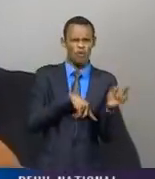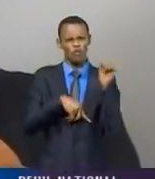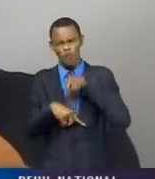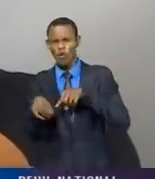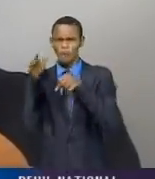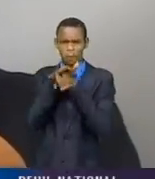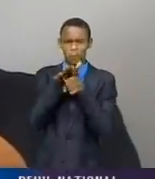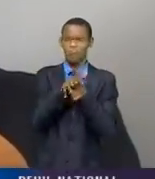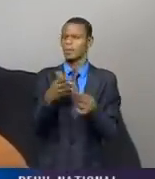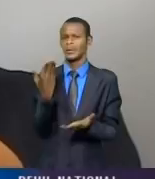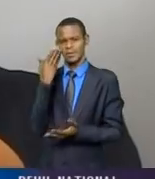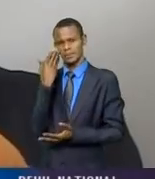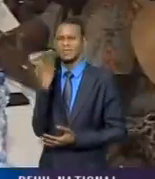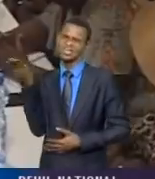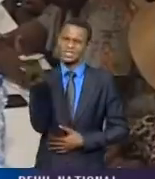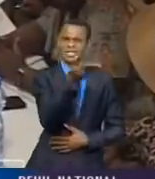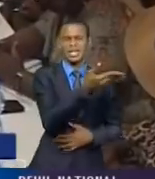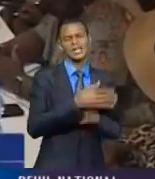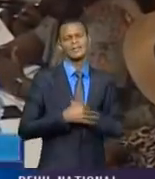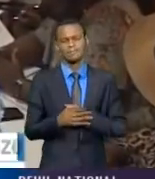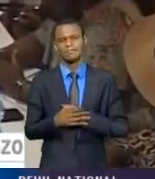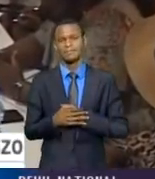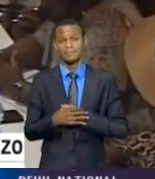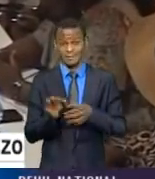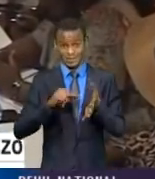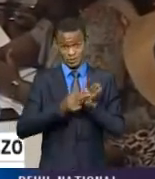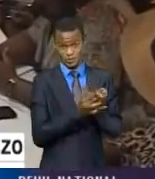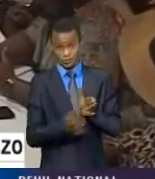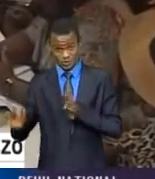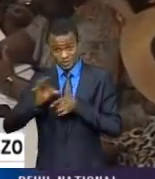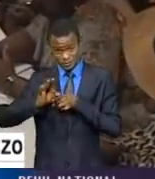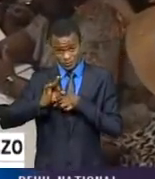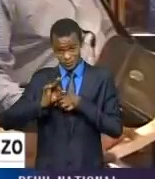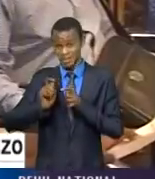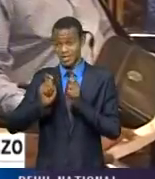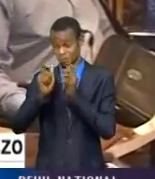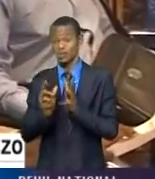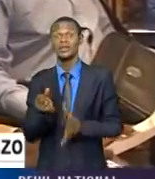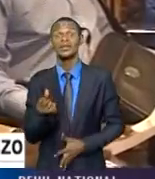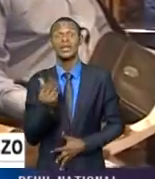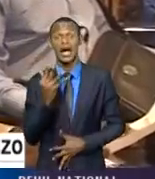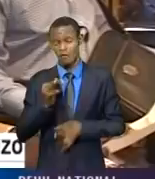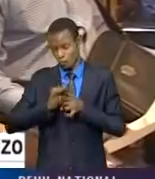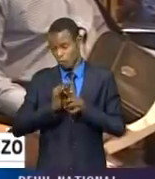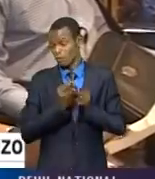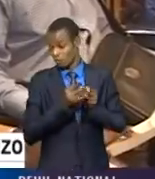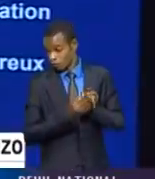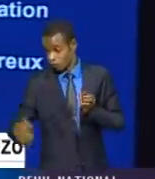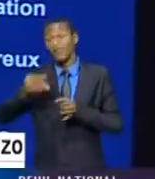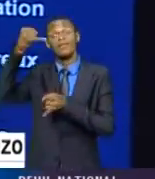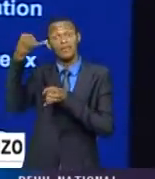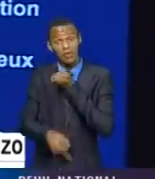plateforme au terme de cette formation ces quinze journalistes vont être suffisamment armé pour